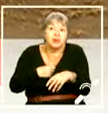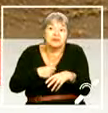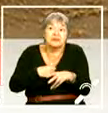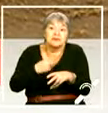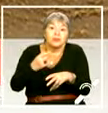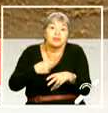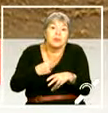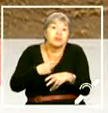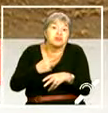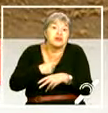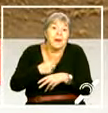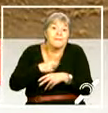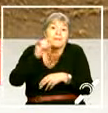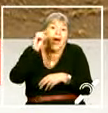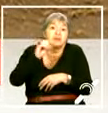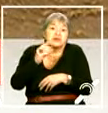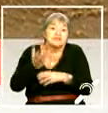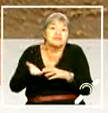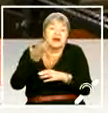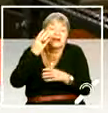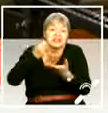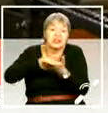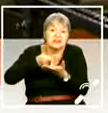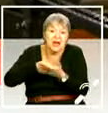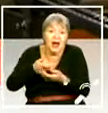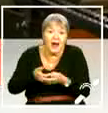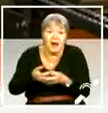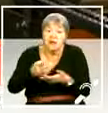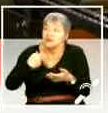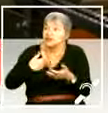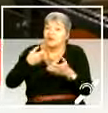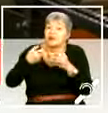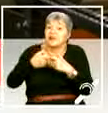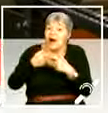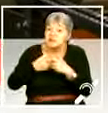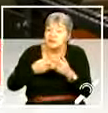salariilor și, nu în ultimul rând, există riscul de plata unor taxe și impozite mai mici la bugetul de stat.